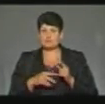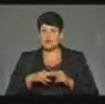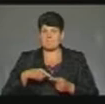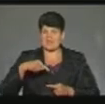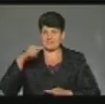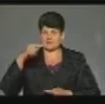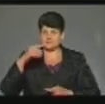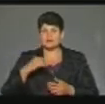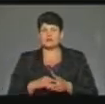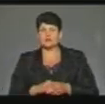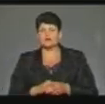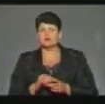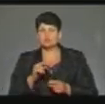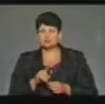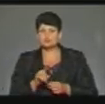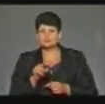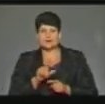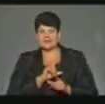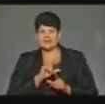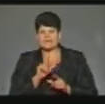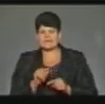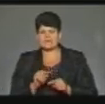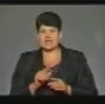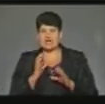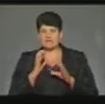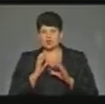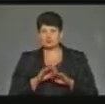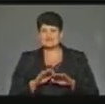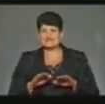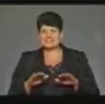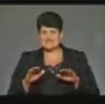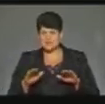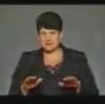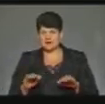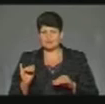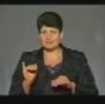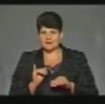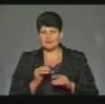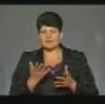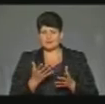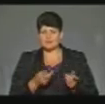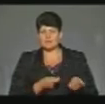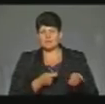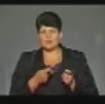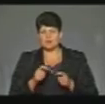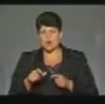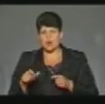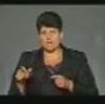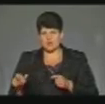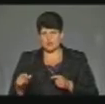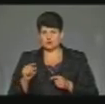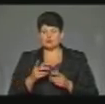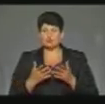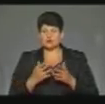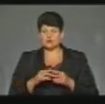що щоб там не їздили насамперед автобуси з дітьми, і з, які перевозять, наприклад, громадян. Тому що